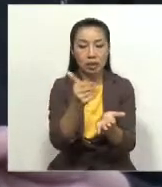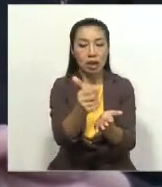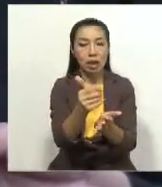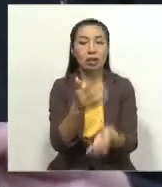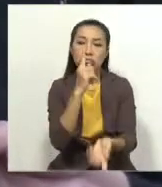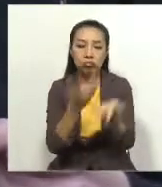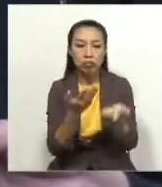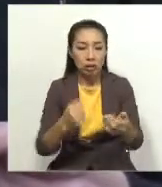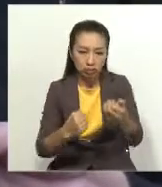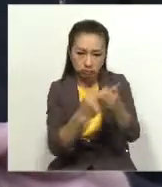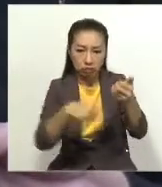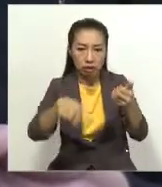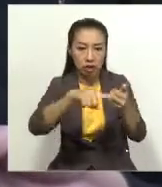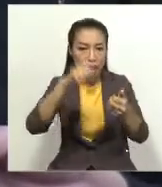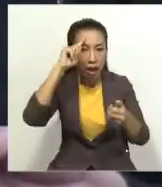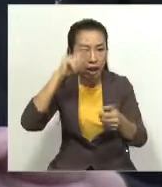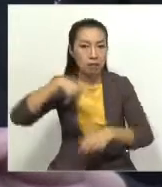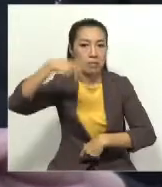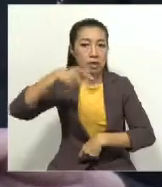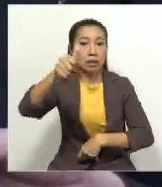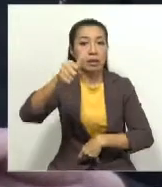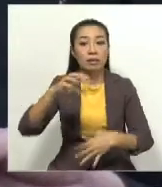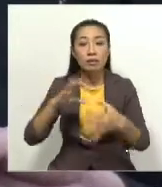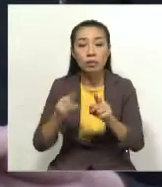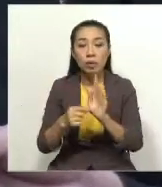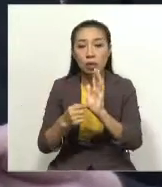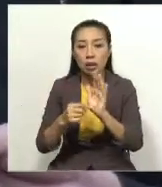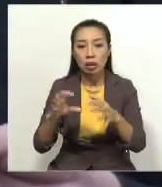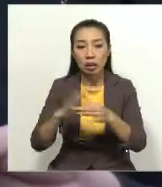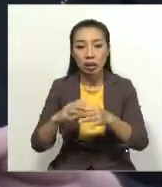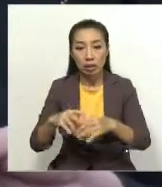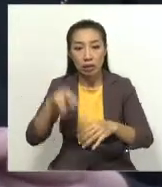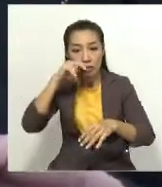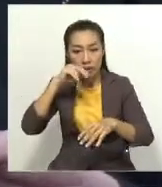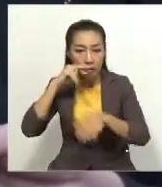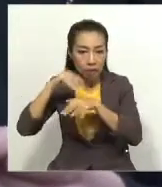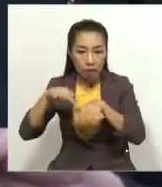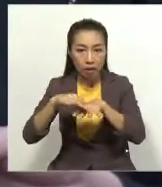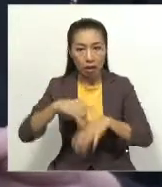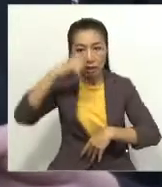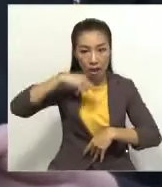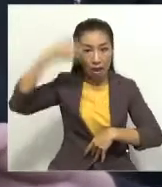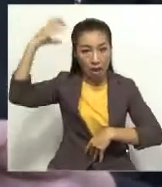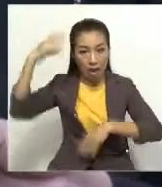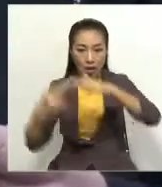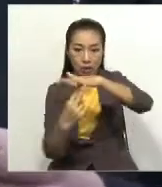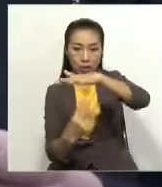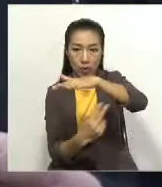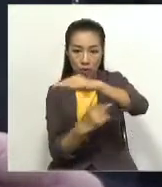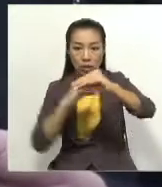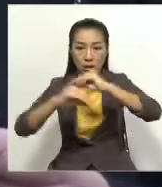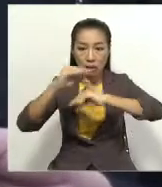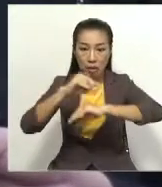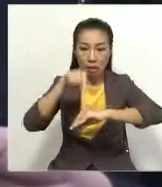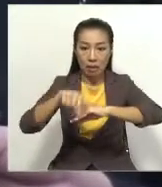ริมให้โดดเด่นขึ้นมาเป็นพิเศษไม่ว่าจะเป็นเรื่องของการเร่งรัดเรื่องของสะพานมิตรภาพนะฮะซึ่งเป็นเส้นทางที่ขย